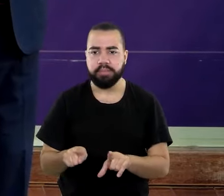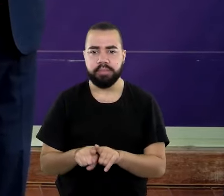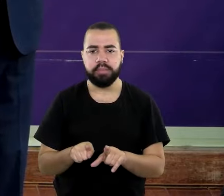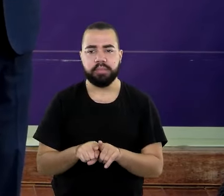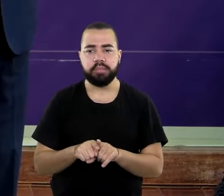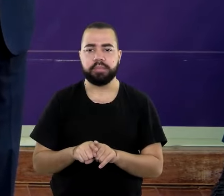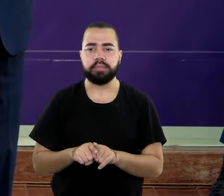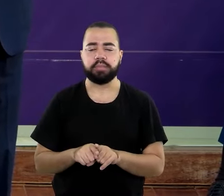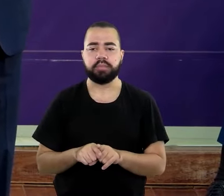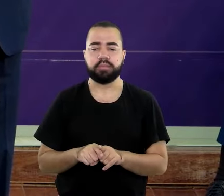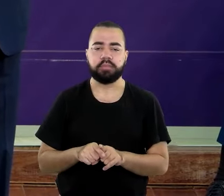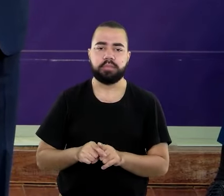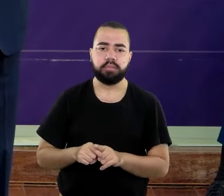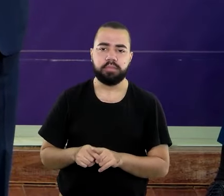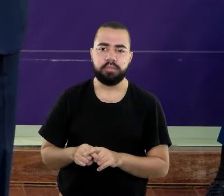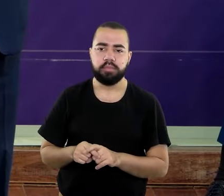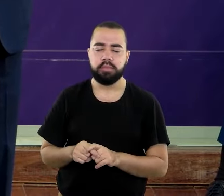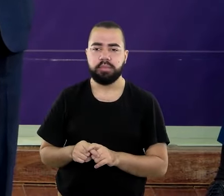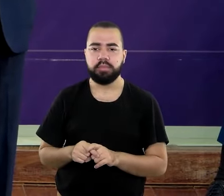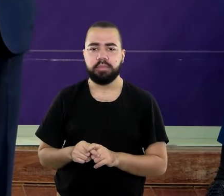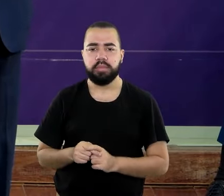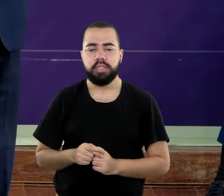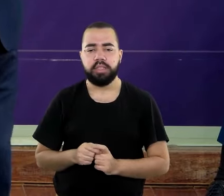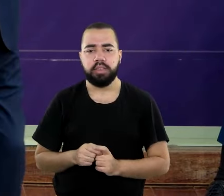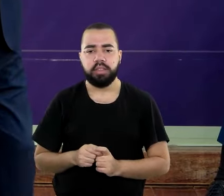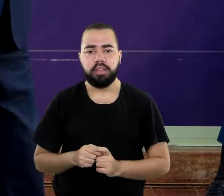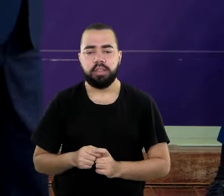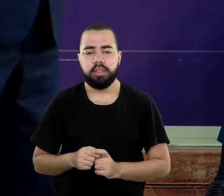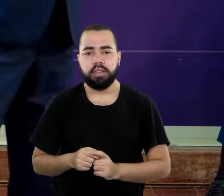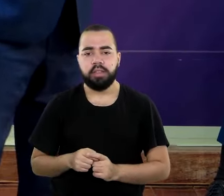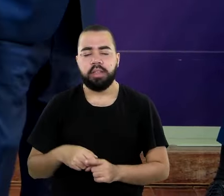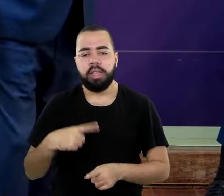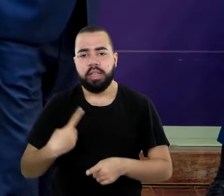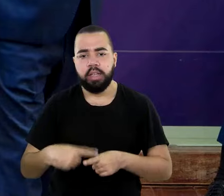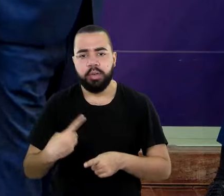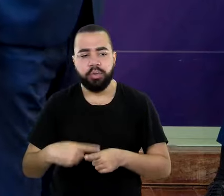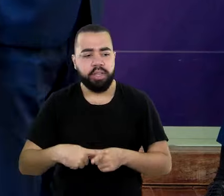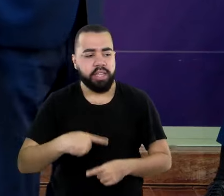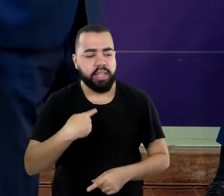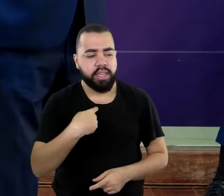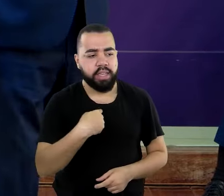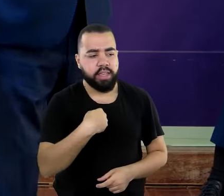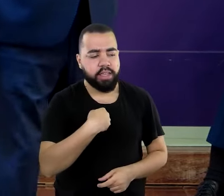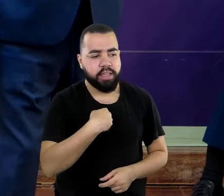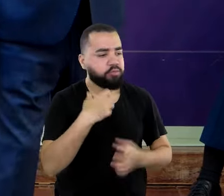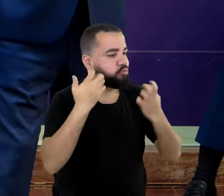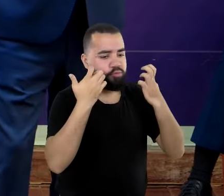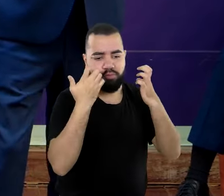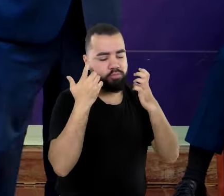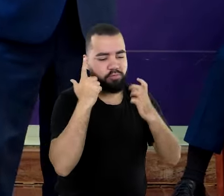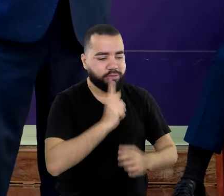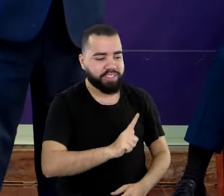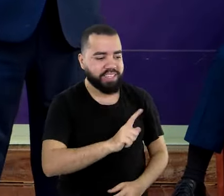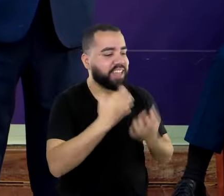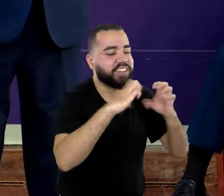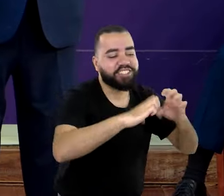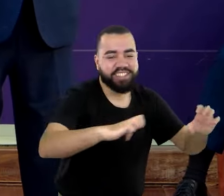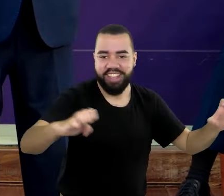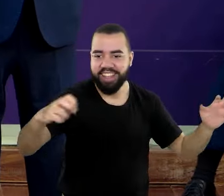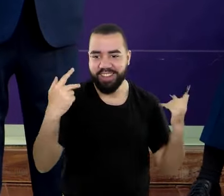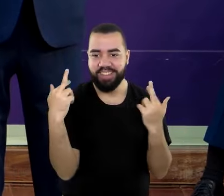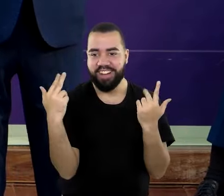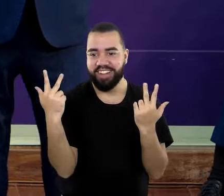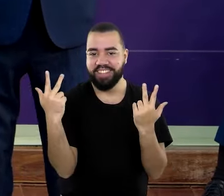전도 받은 사람에게 내가 조사를 해봤습니다. Aí por isso já que eu não ia conseguir segredo com ela, então fui atrás das pessoas que